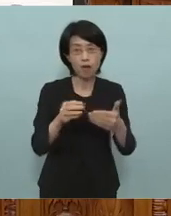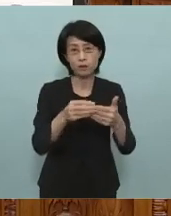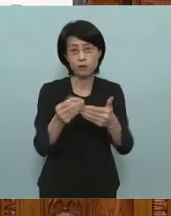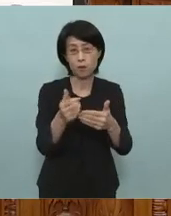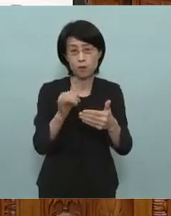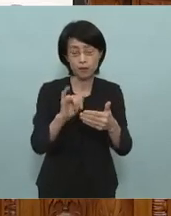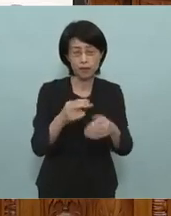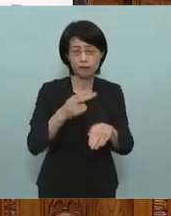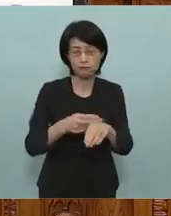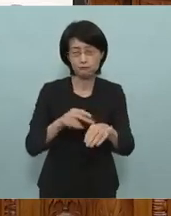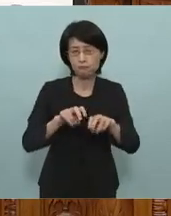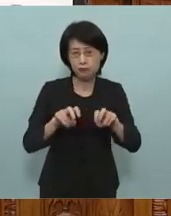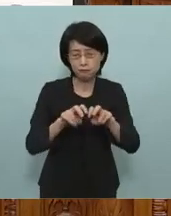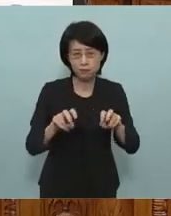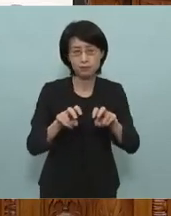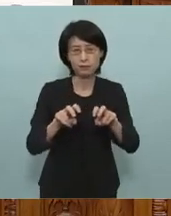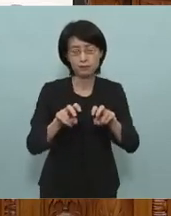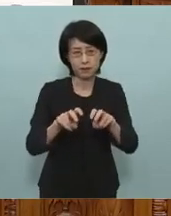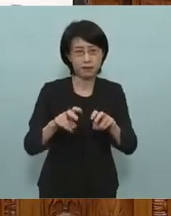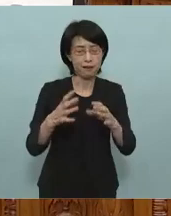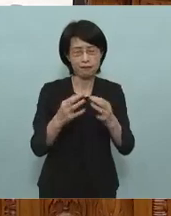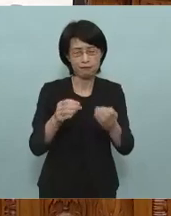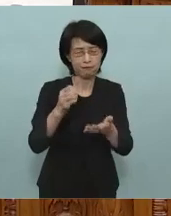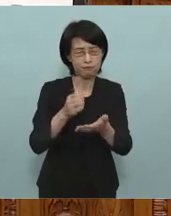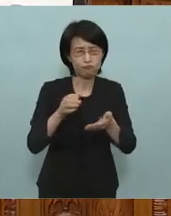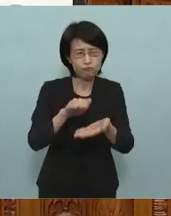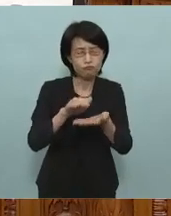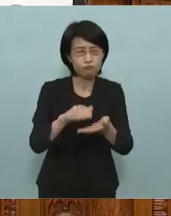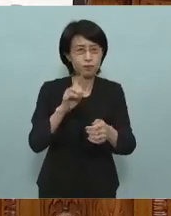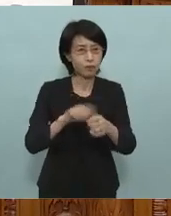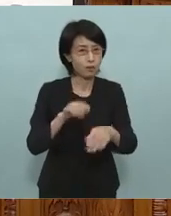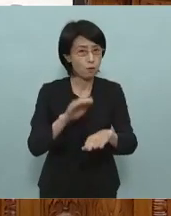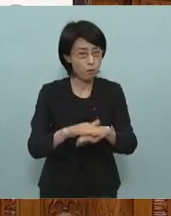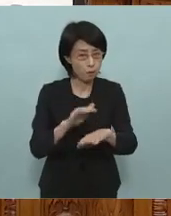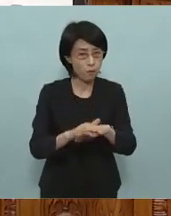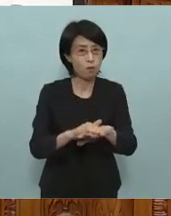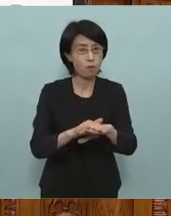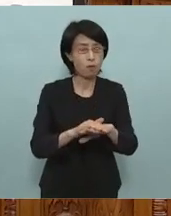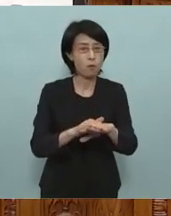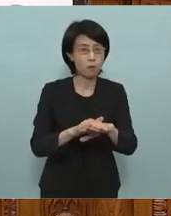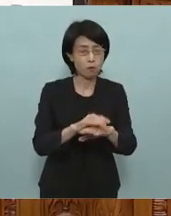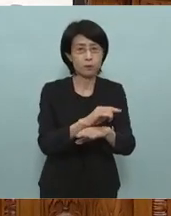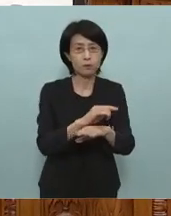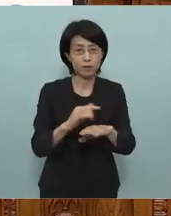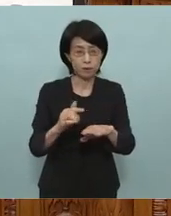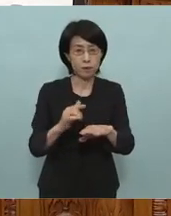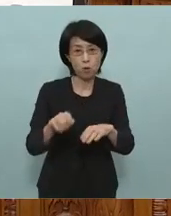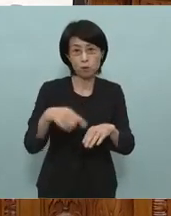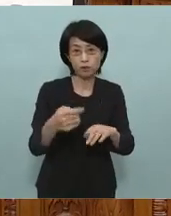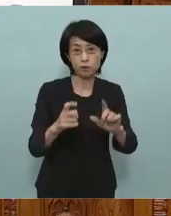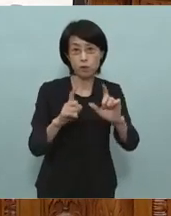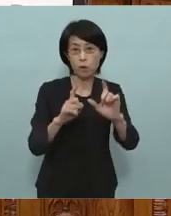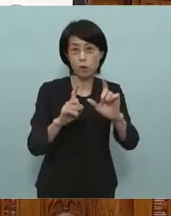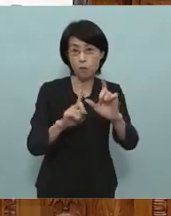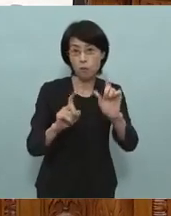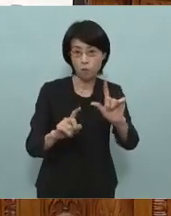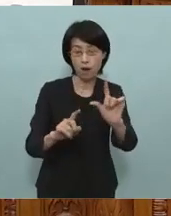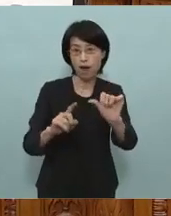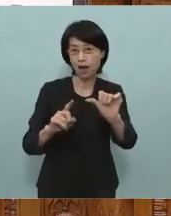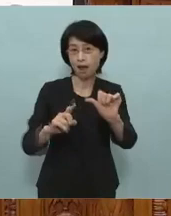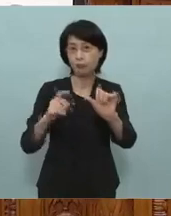革新量産化やビヨンド5Gの研究開発など最先端の技術開発強化